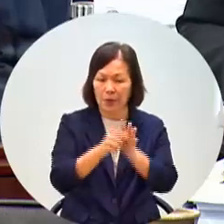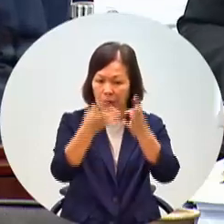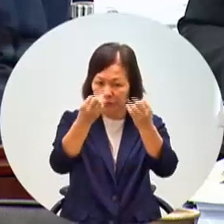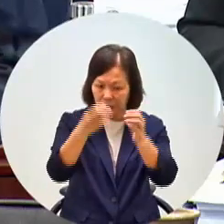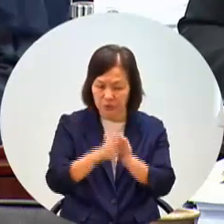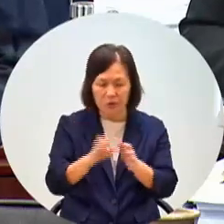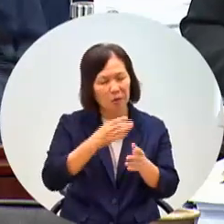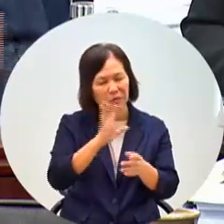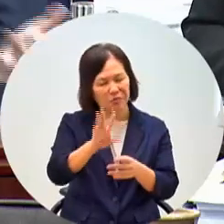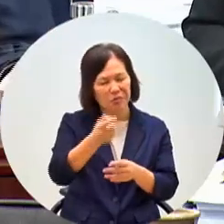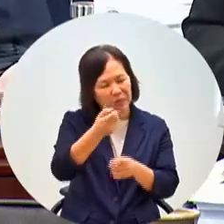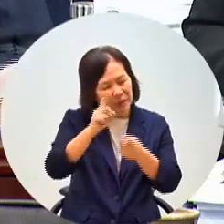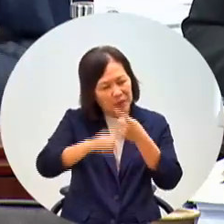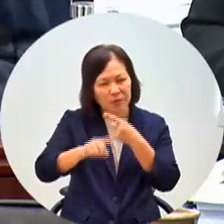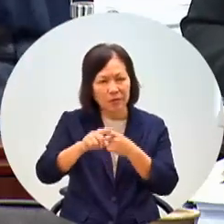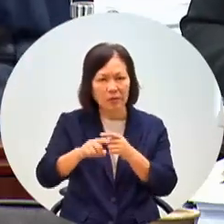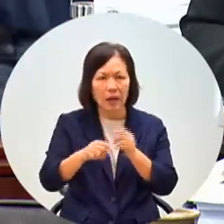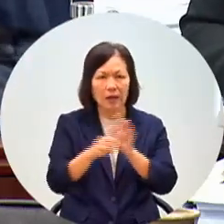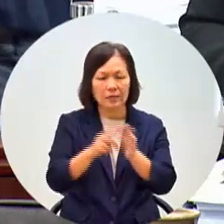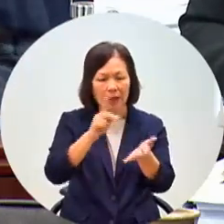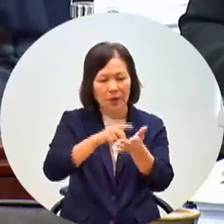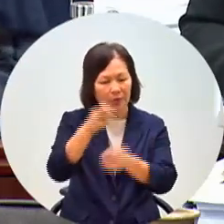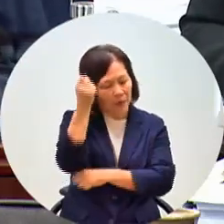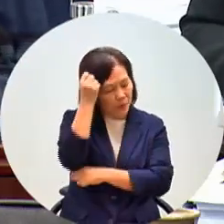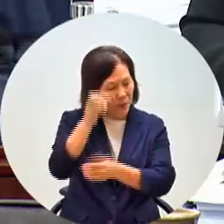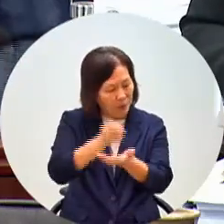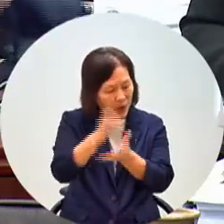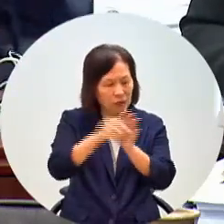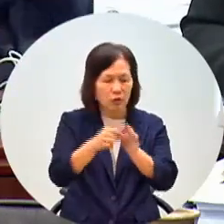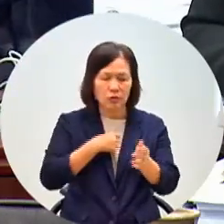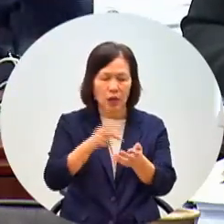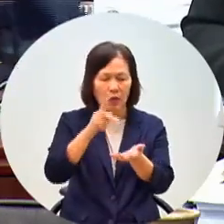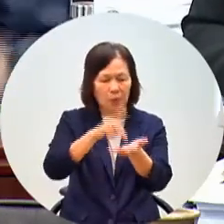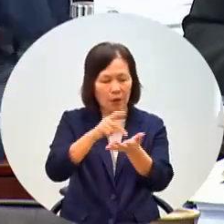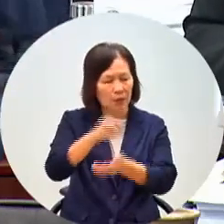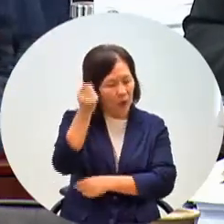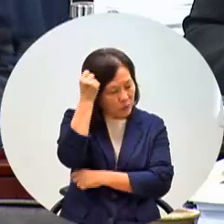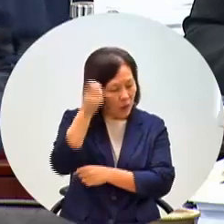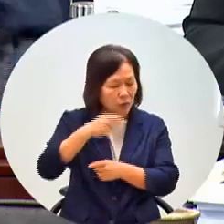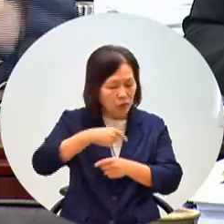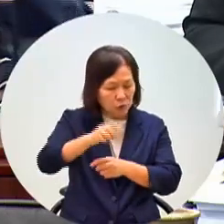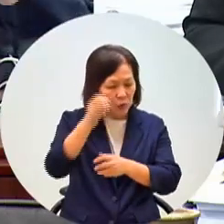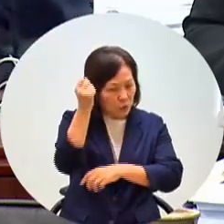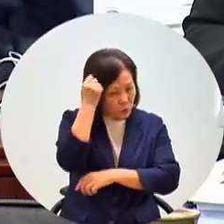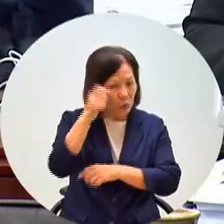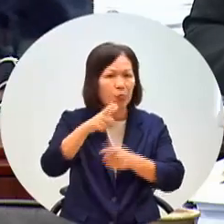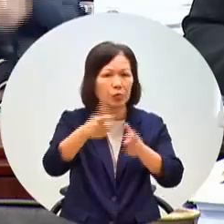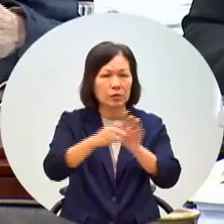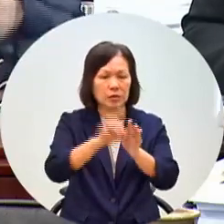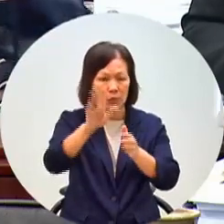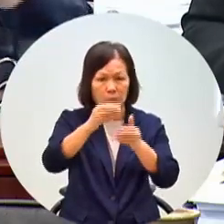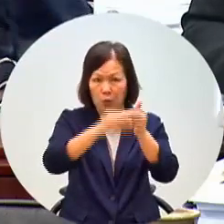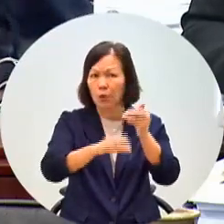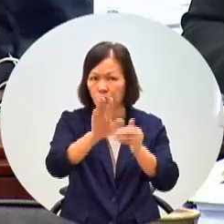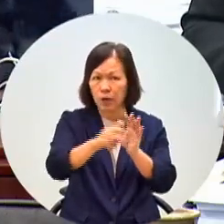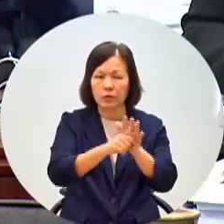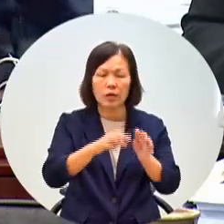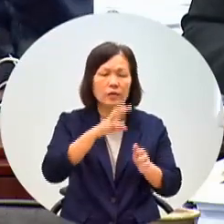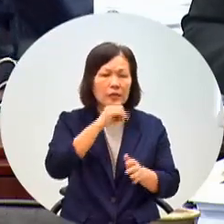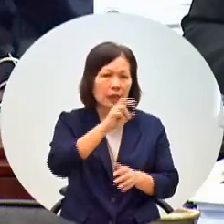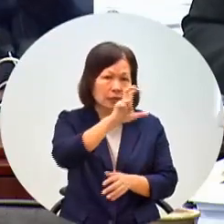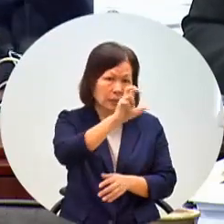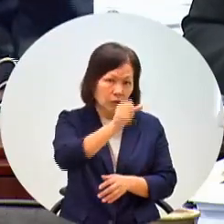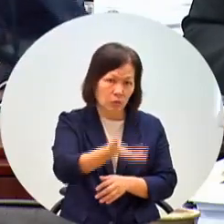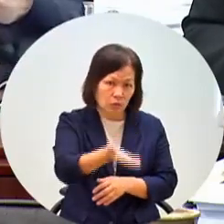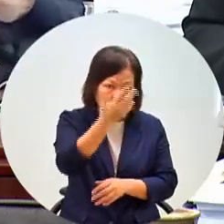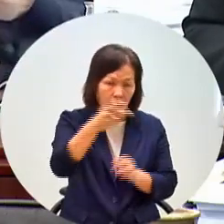些不太对啦、哦、像防疫旅馆那不是饭店，你要住就去住，那个是有条件哦、譬如说你是75岁以上，